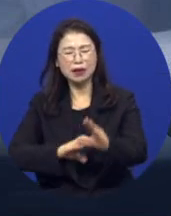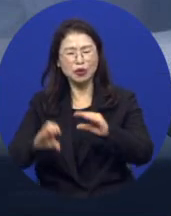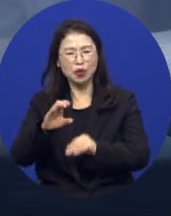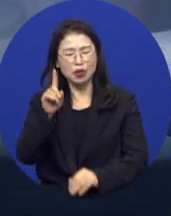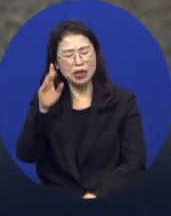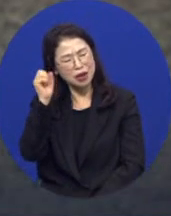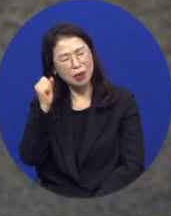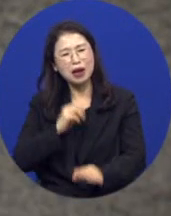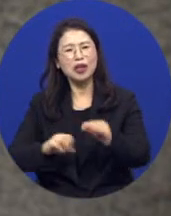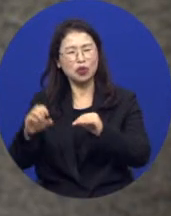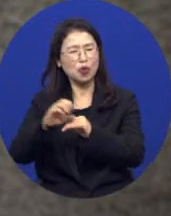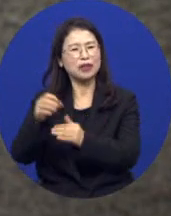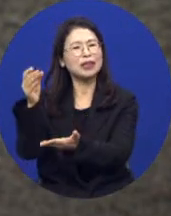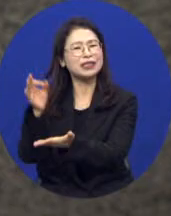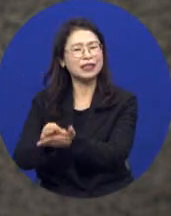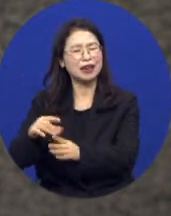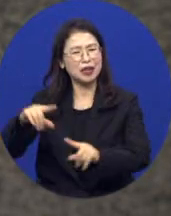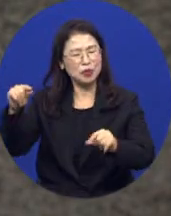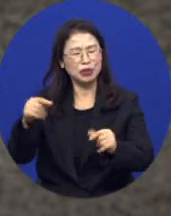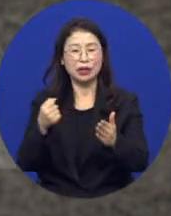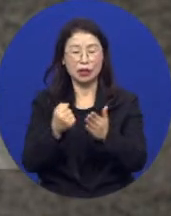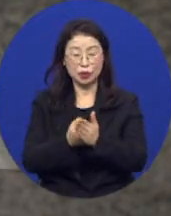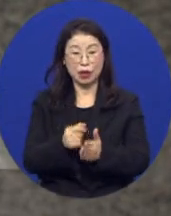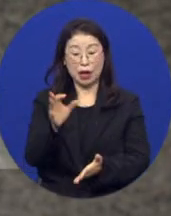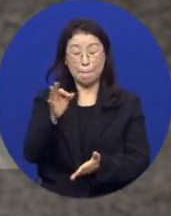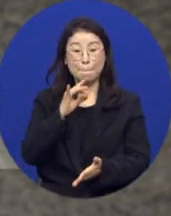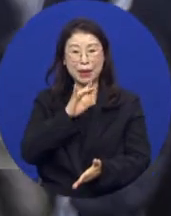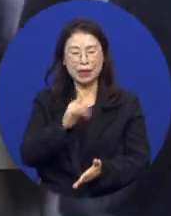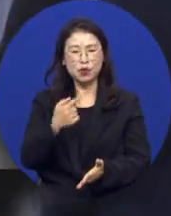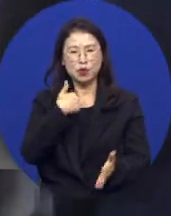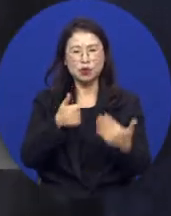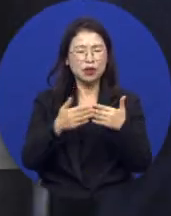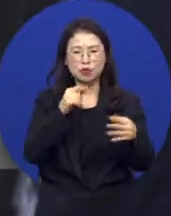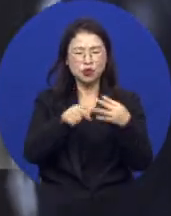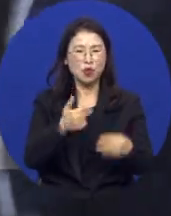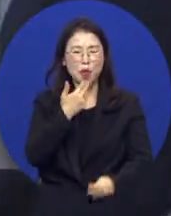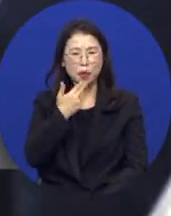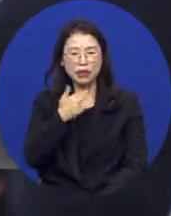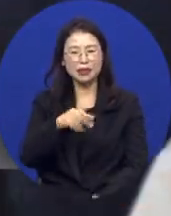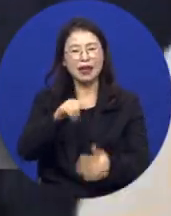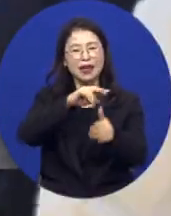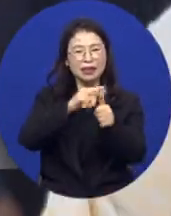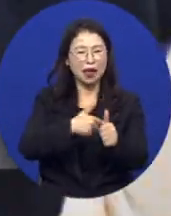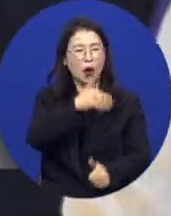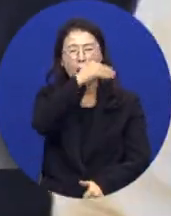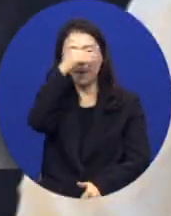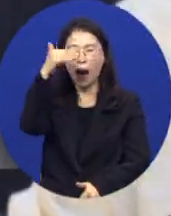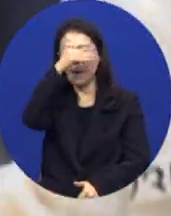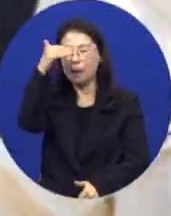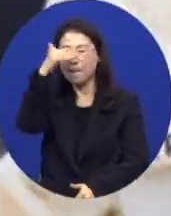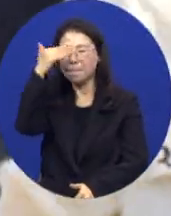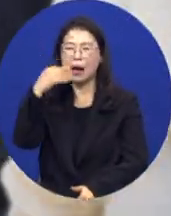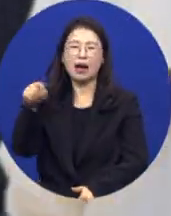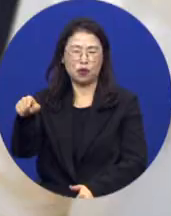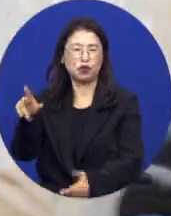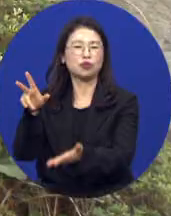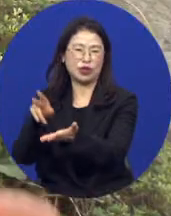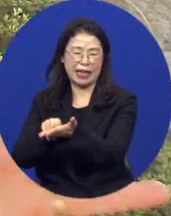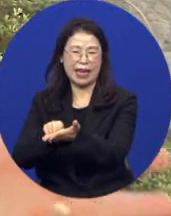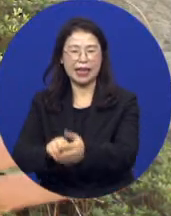더 있고. 여행 경비뿐만 아니라 체험 프로그램 없이 뻔한 관광지만 방문하는 일정도 문제로